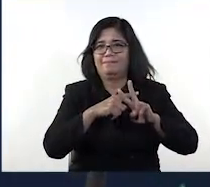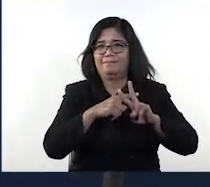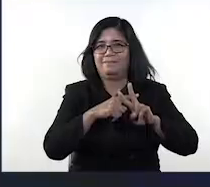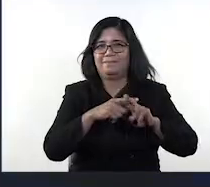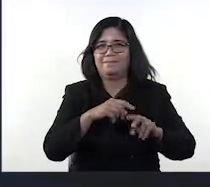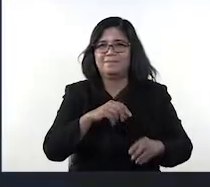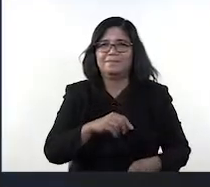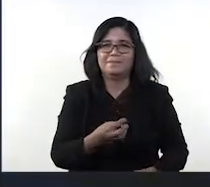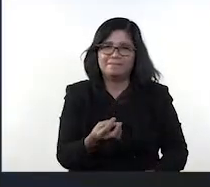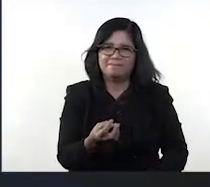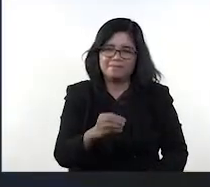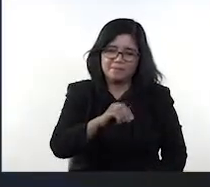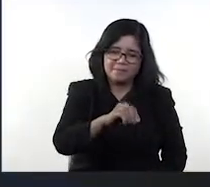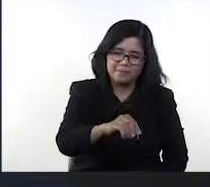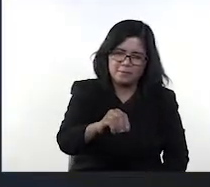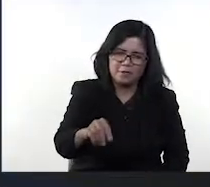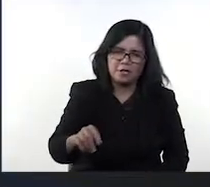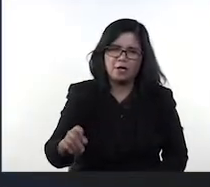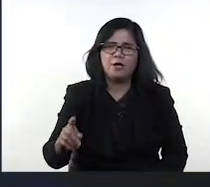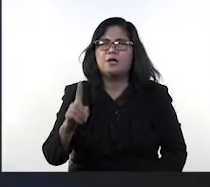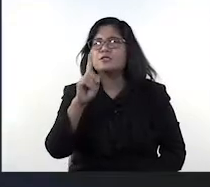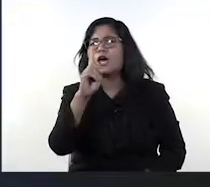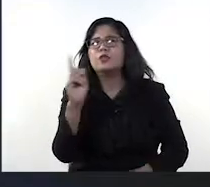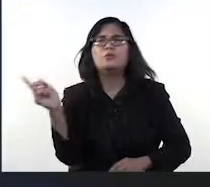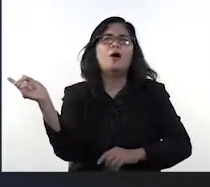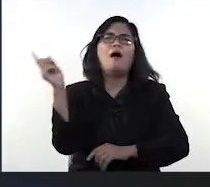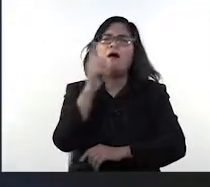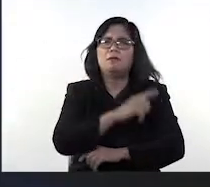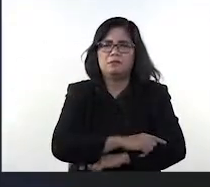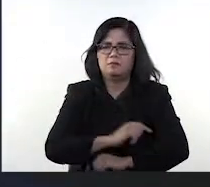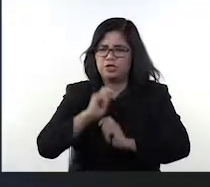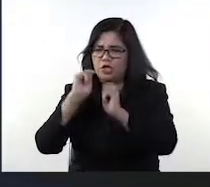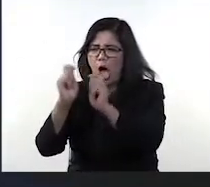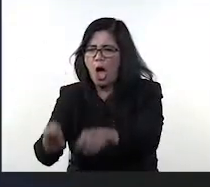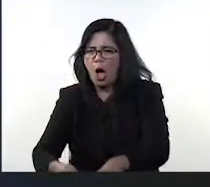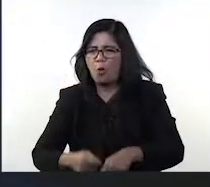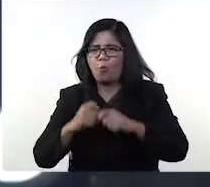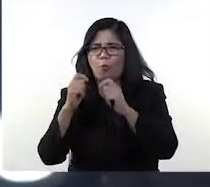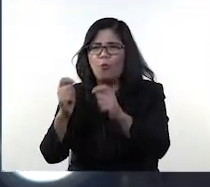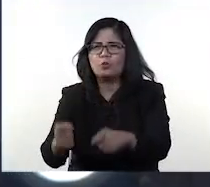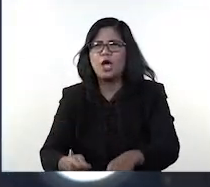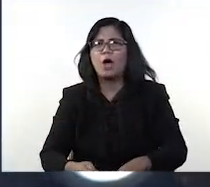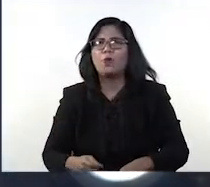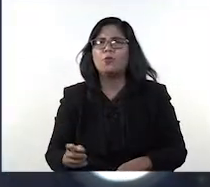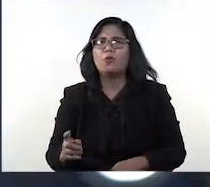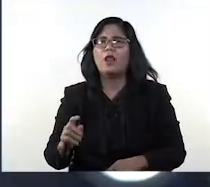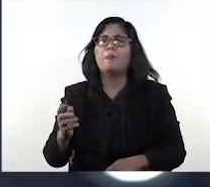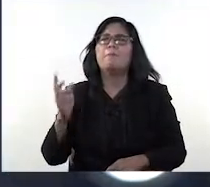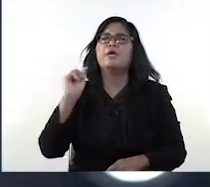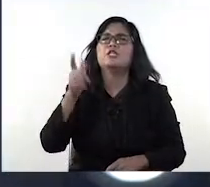ndak kerja syariat ia mencangkul Mungkin beberapa hari Hai tapi kemudian dia tanam benih